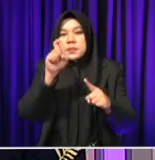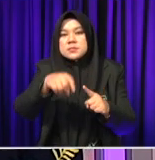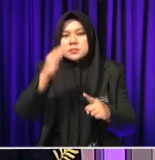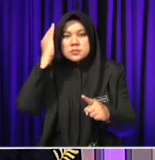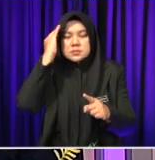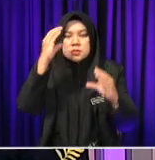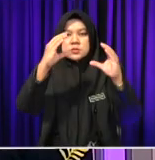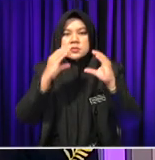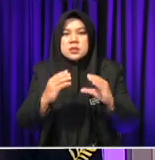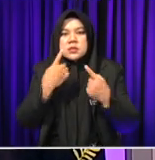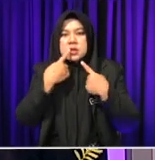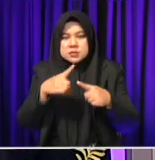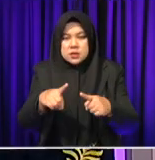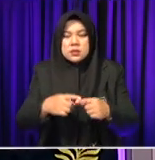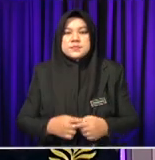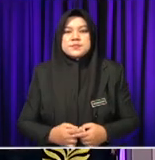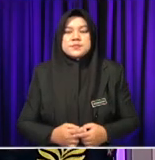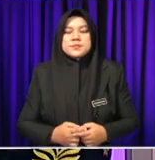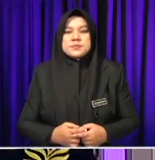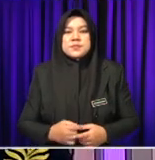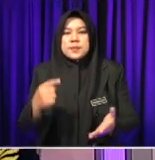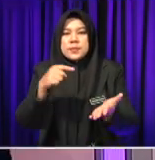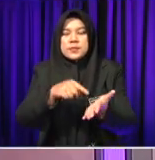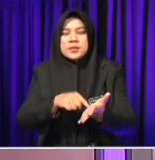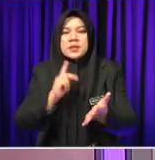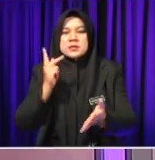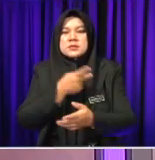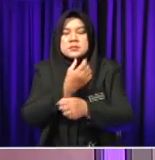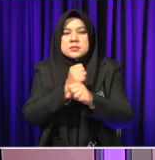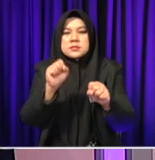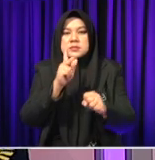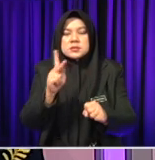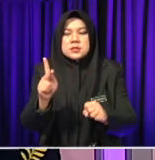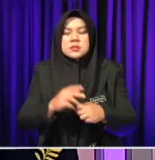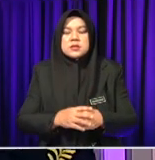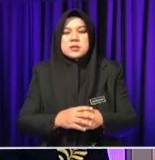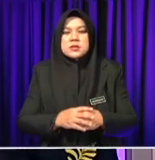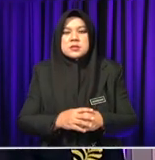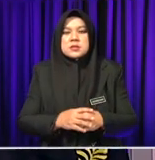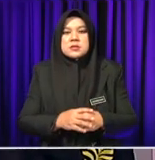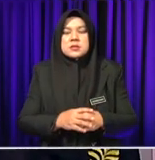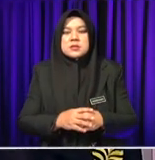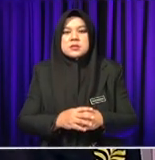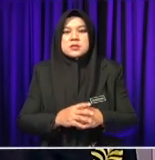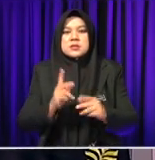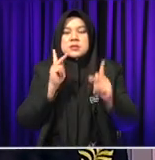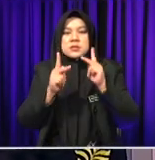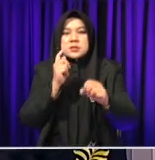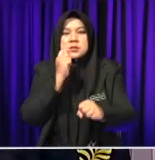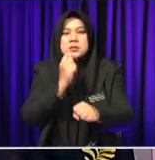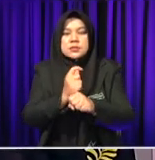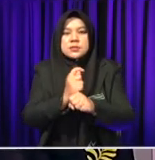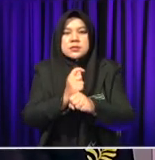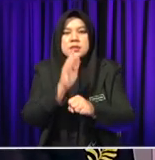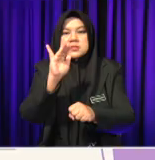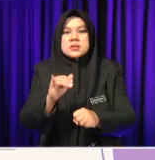kita boleh relate dengan soalan tersebut okey di sini saya sediakanlah lebih kurang okey kata tugas-kata tugas yang biasa